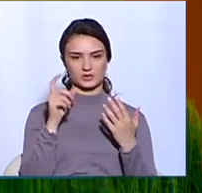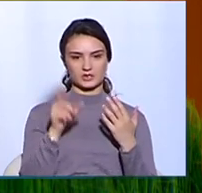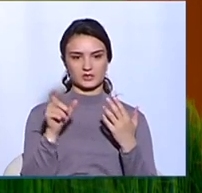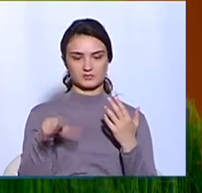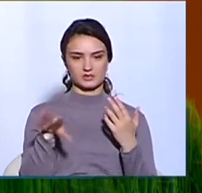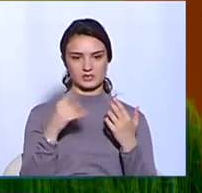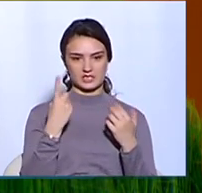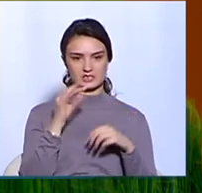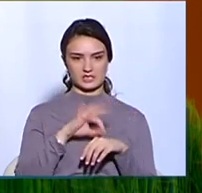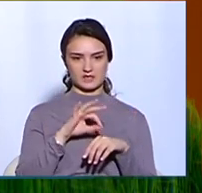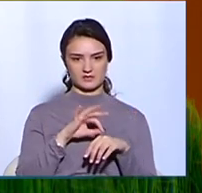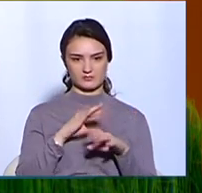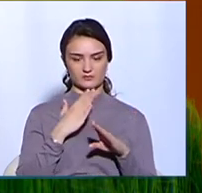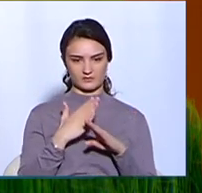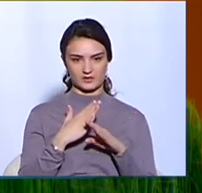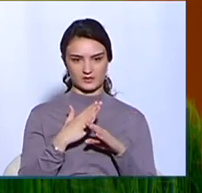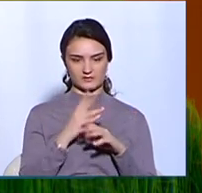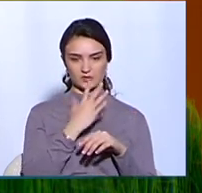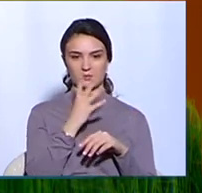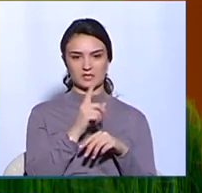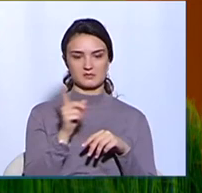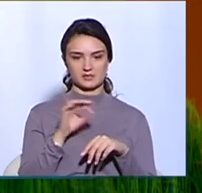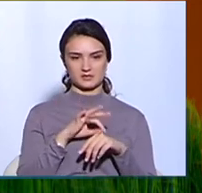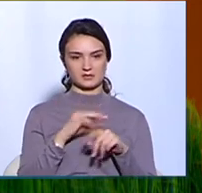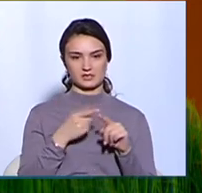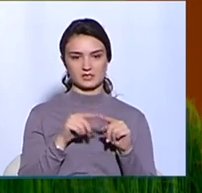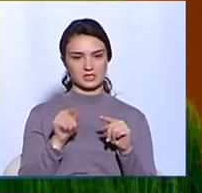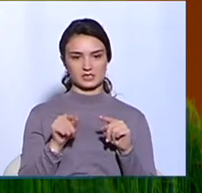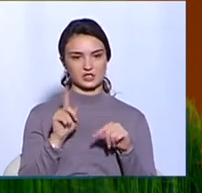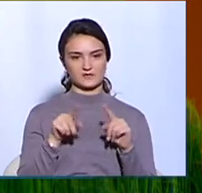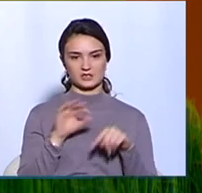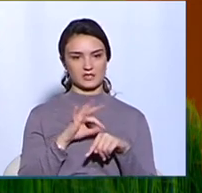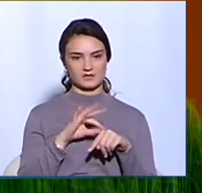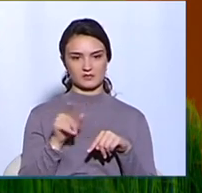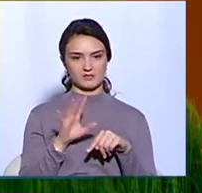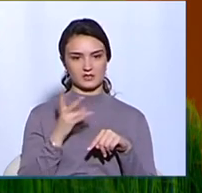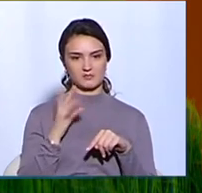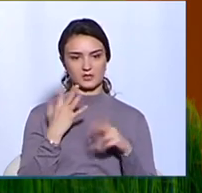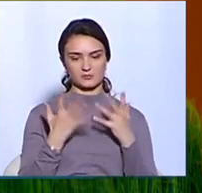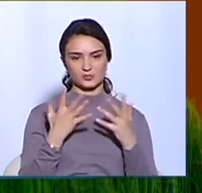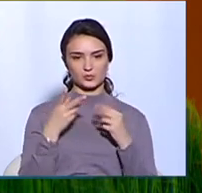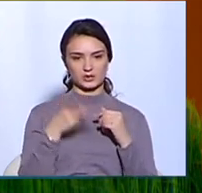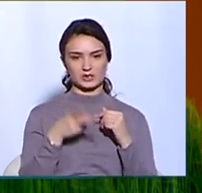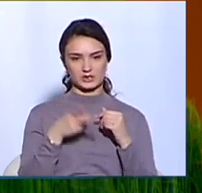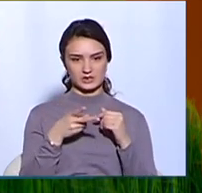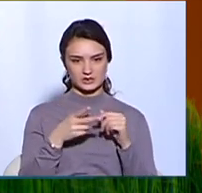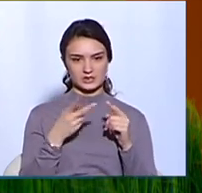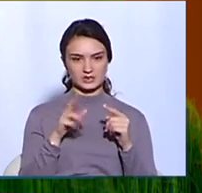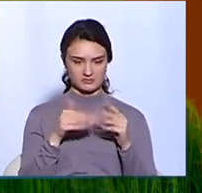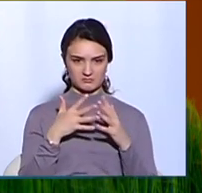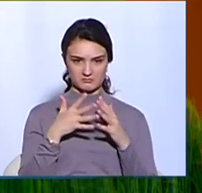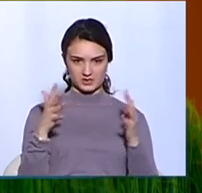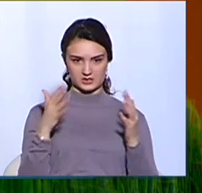ადამიანზე ერთი დაავადებული ყავს რომელიმე დიაგნოზით, ეს არ განიხილება იშვიათ დაავადებად. მაგრამ თუ 2000